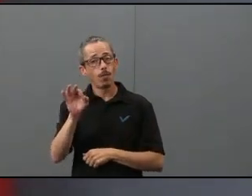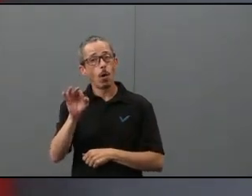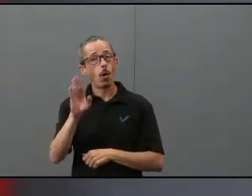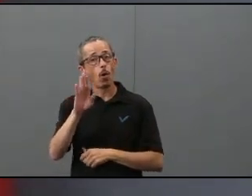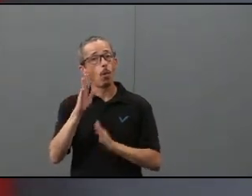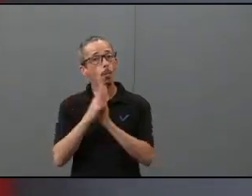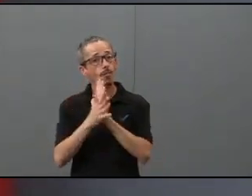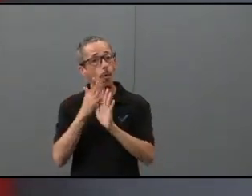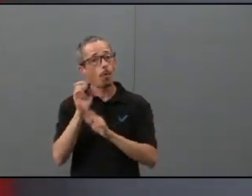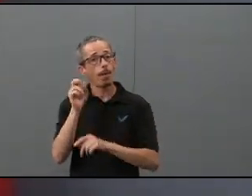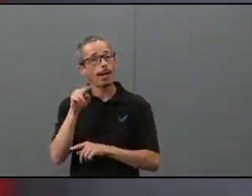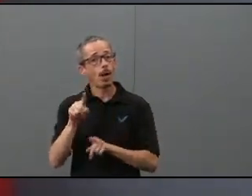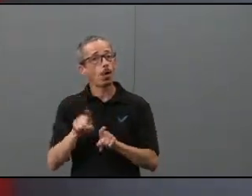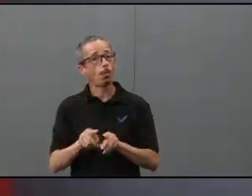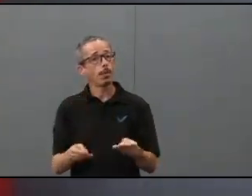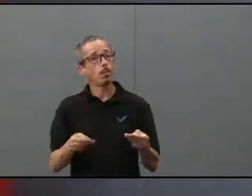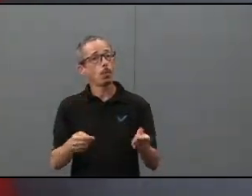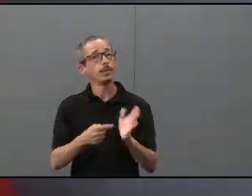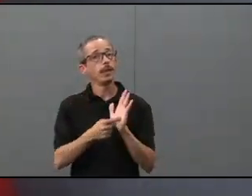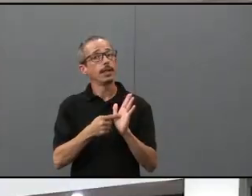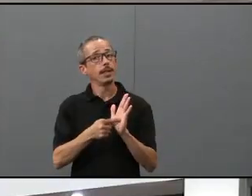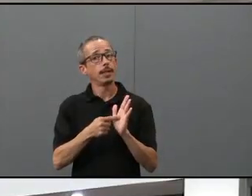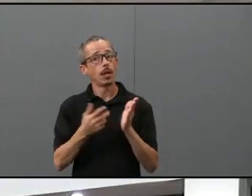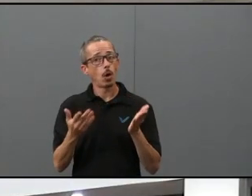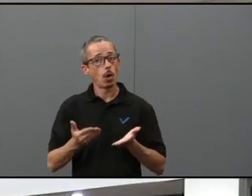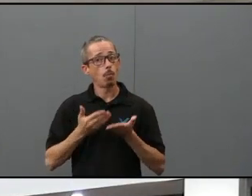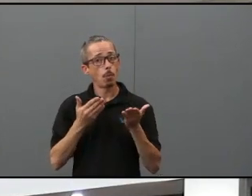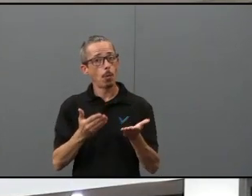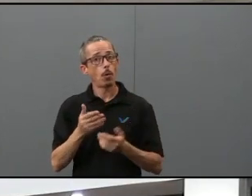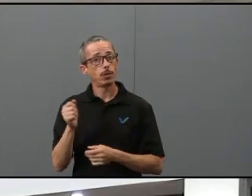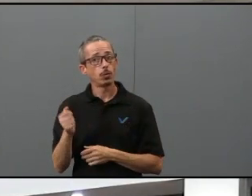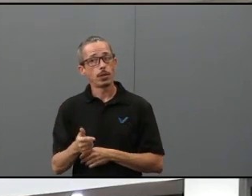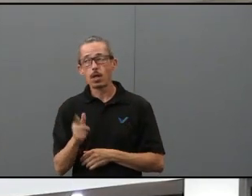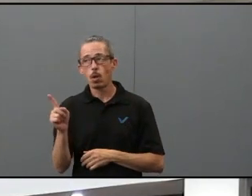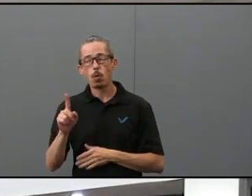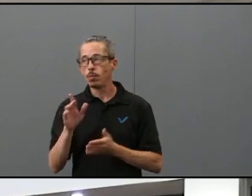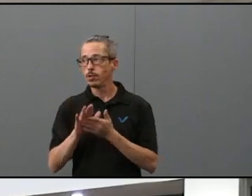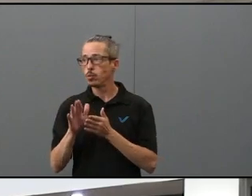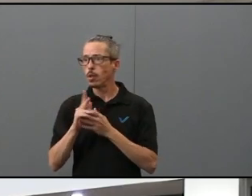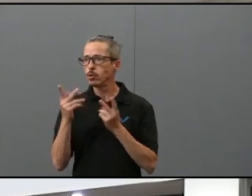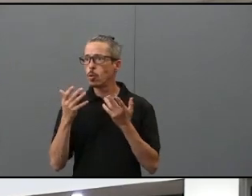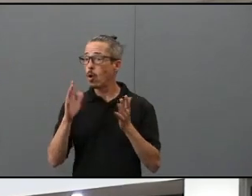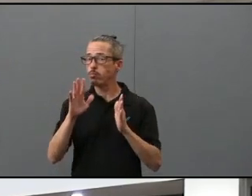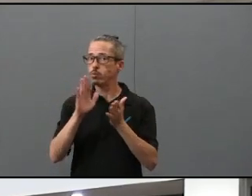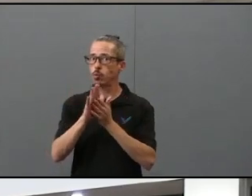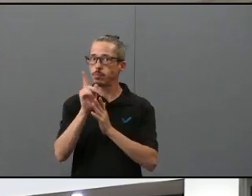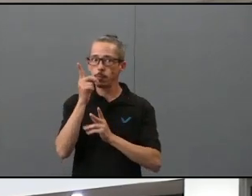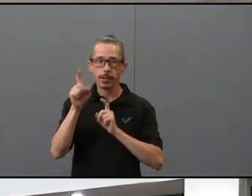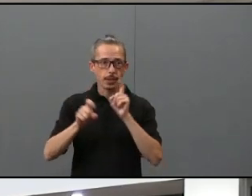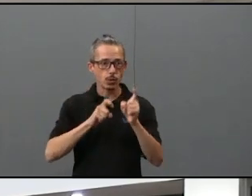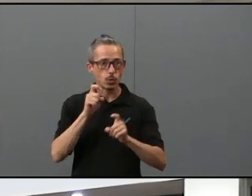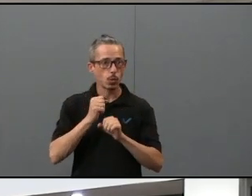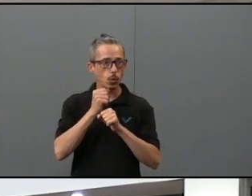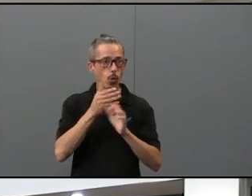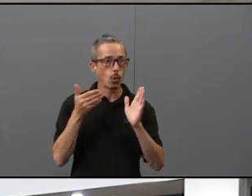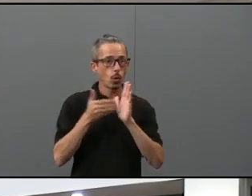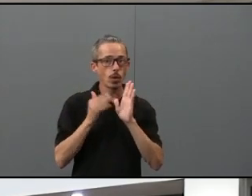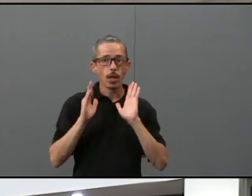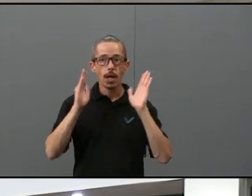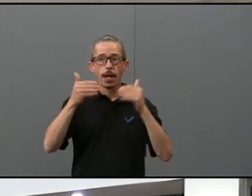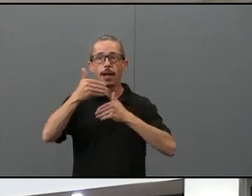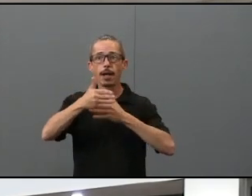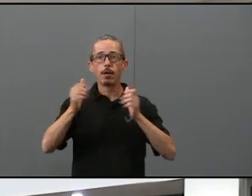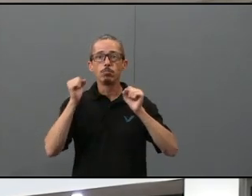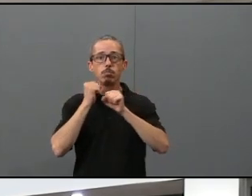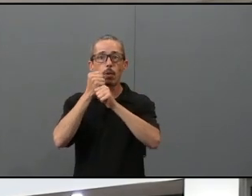boulevard Brien tel que déposé merci donc un proposeur est-ce qu'un citoyen dans la salle une objection est- ce qu'on mette une borne de recharge